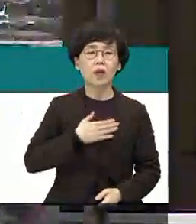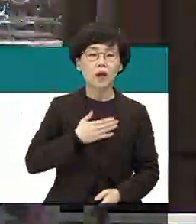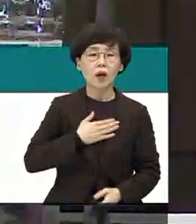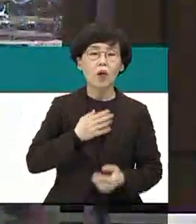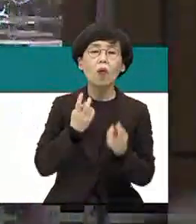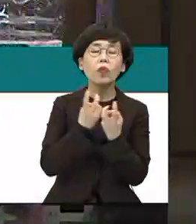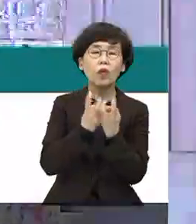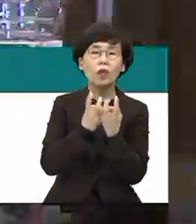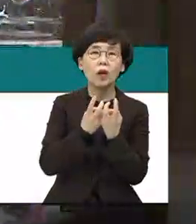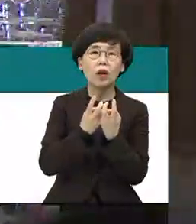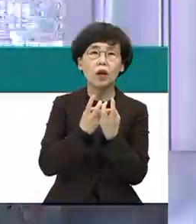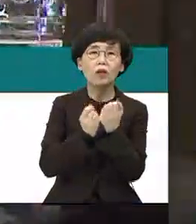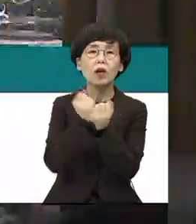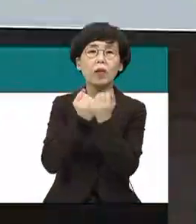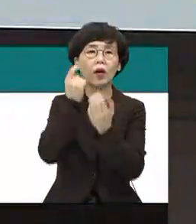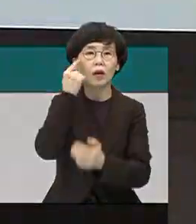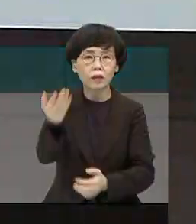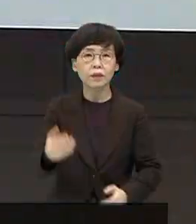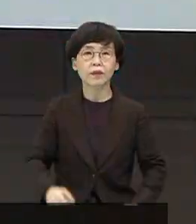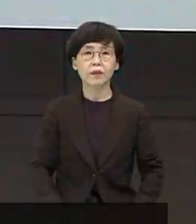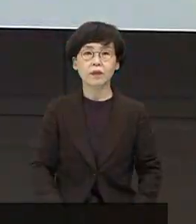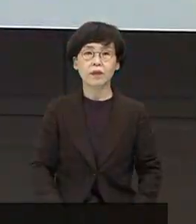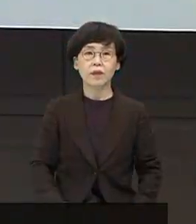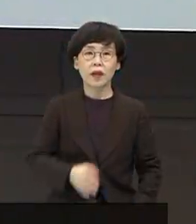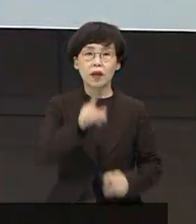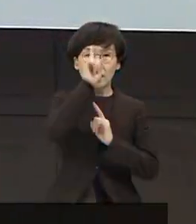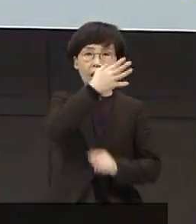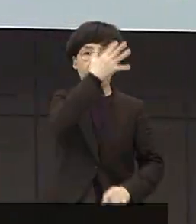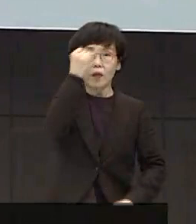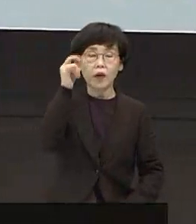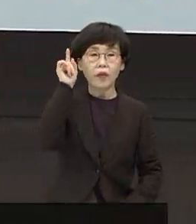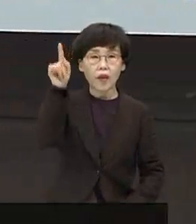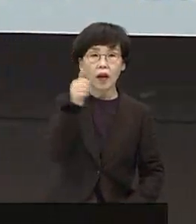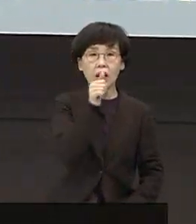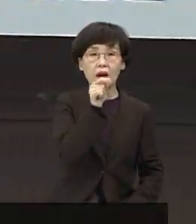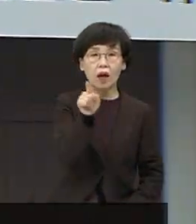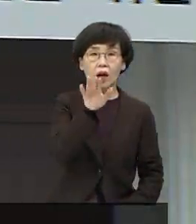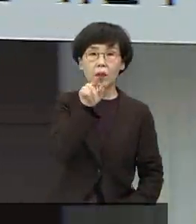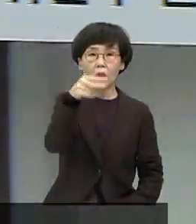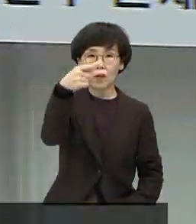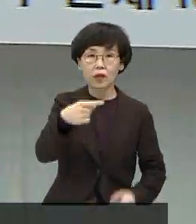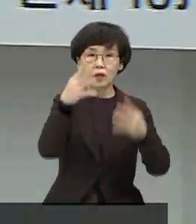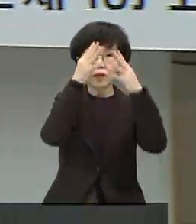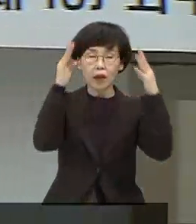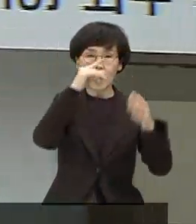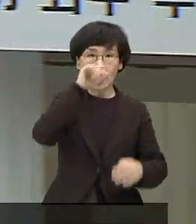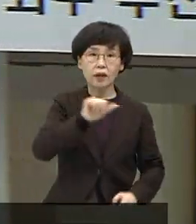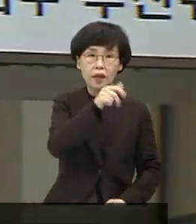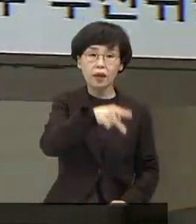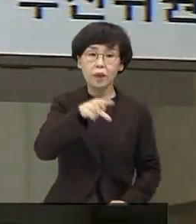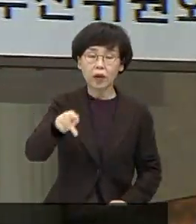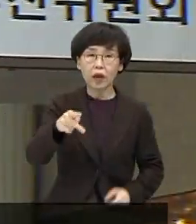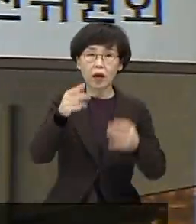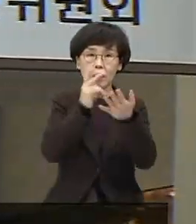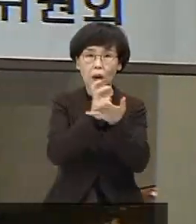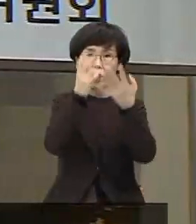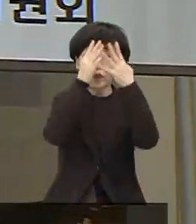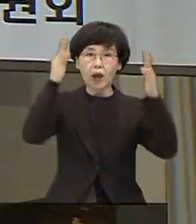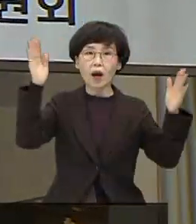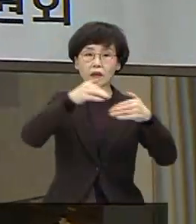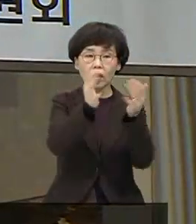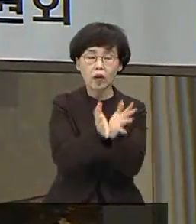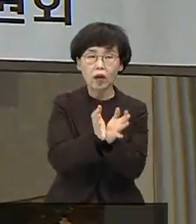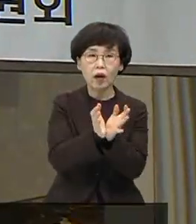할머니들한테 뭐라고 하겠습니까? 이 할머니는 내일 하버드대 아시아태평양 법대 학생회가 주최하는